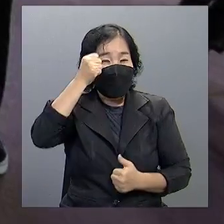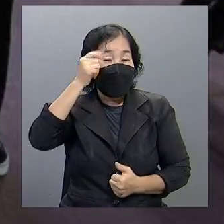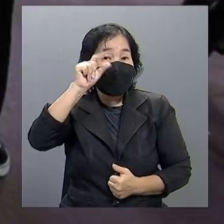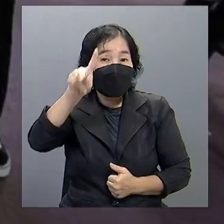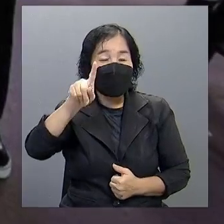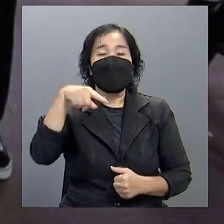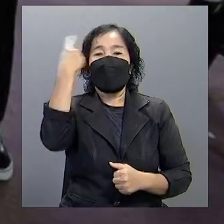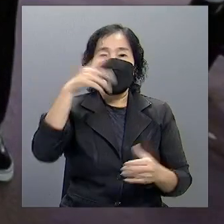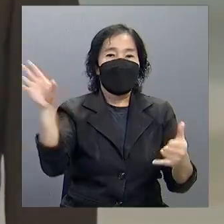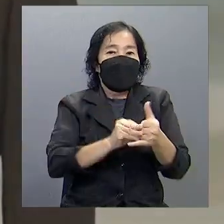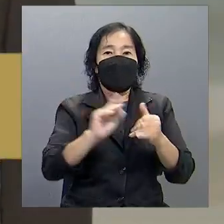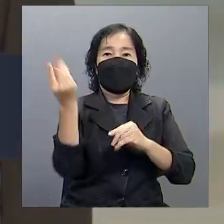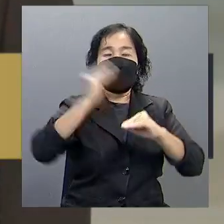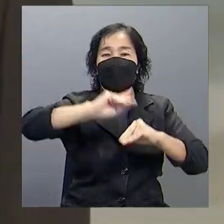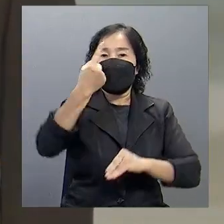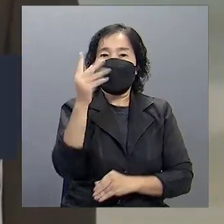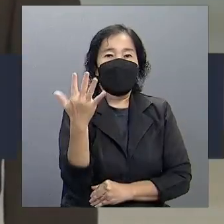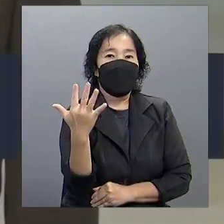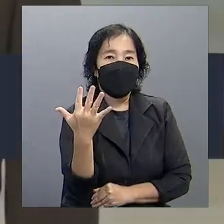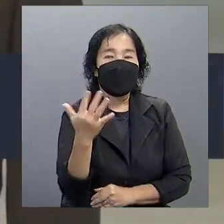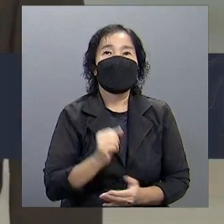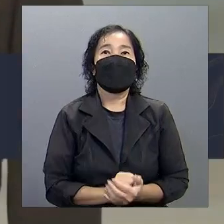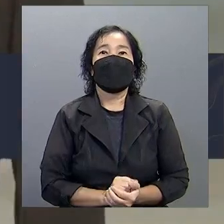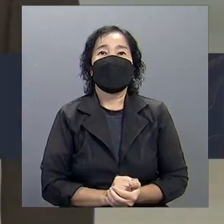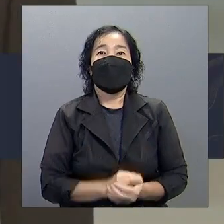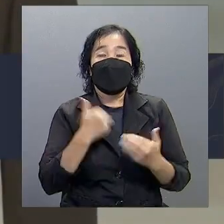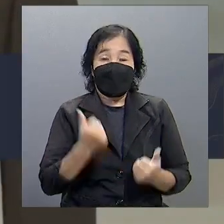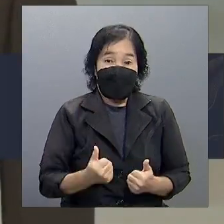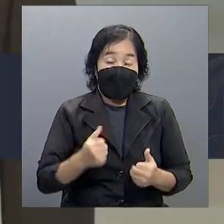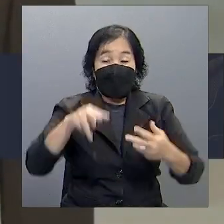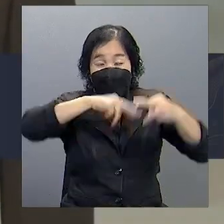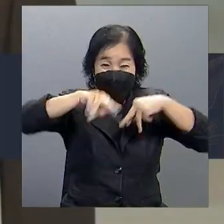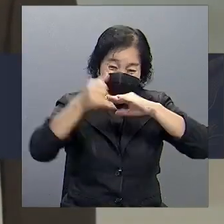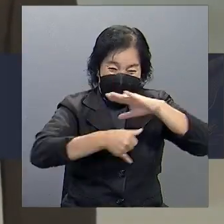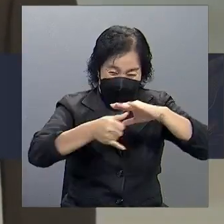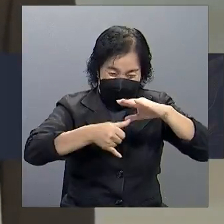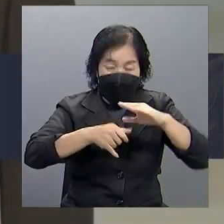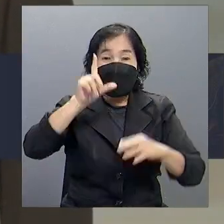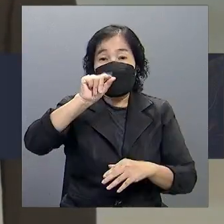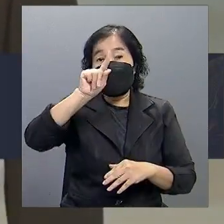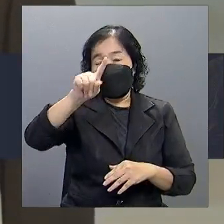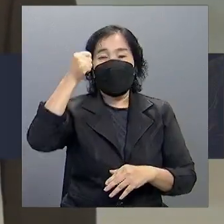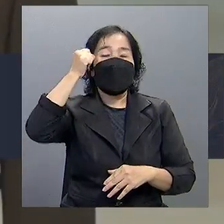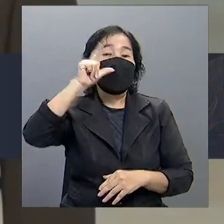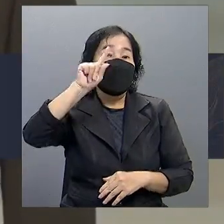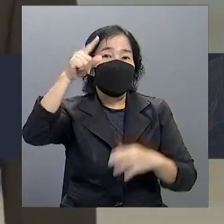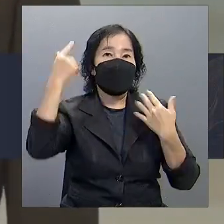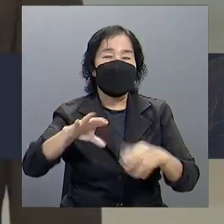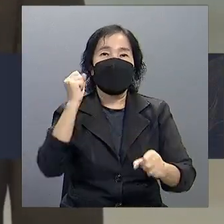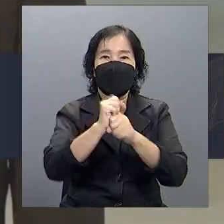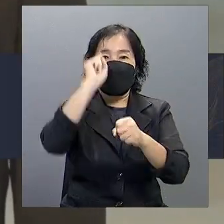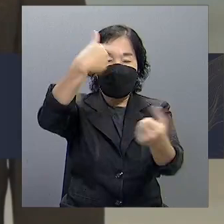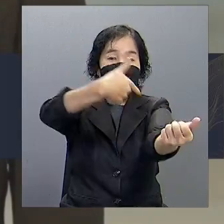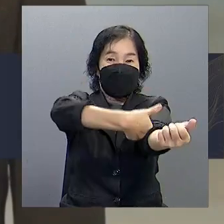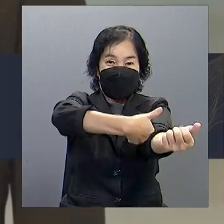เติม เมื่อติดตามครบ21วันแล้วเนี่ยเราก็จะสวอปเจาะเลือดตรวจดูอีกครั้งนึงนะ